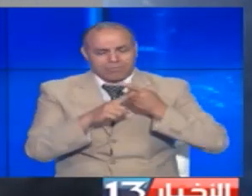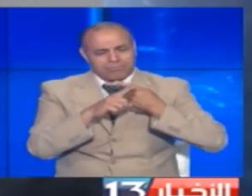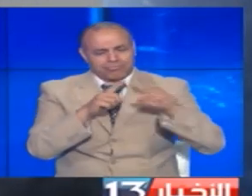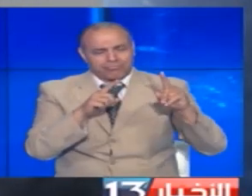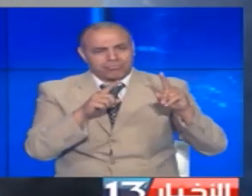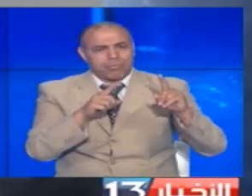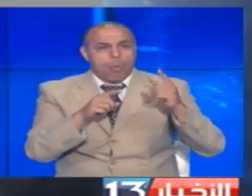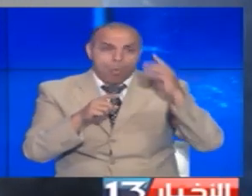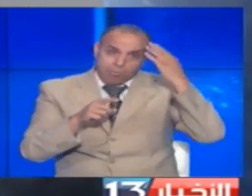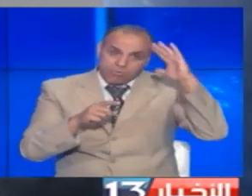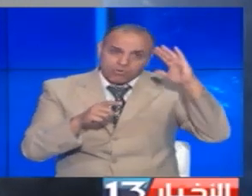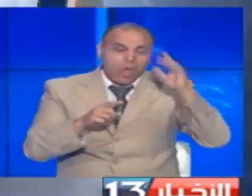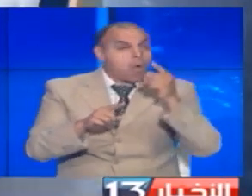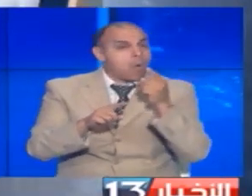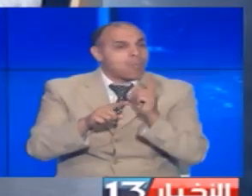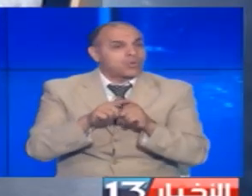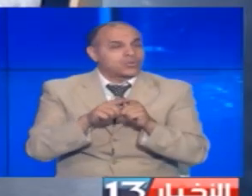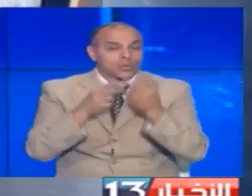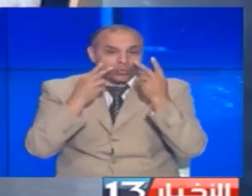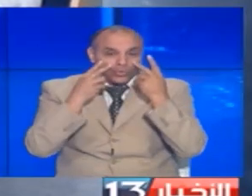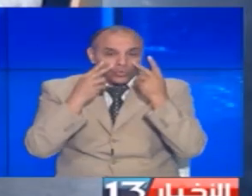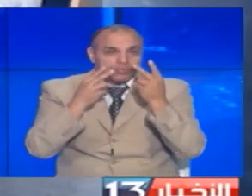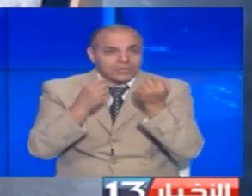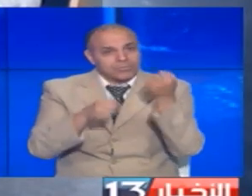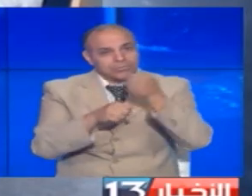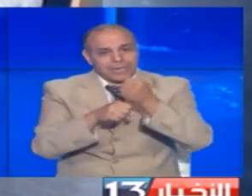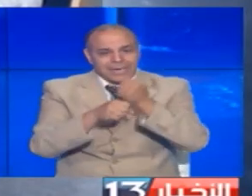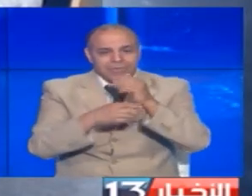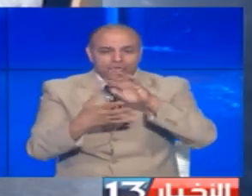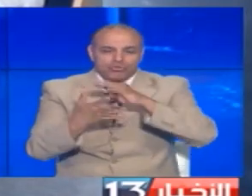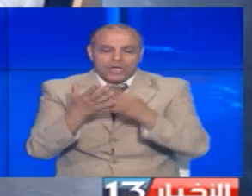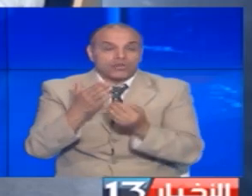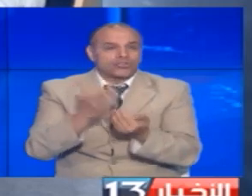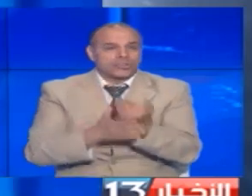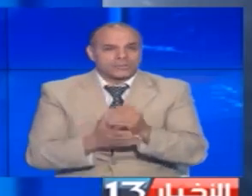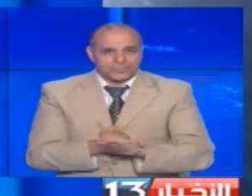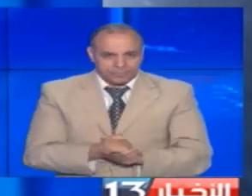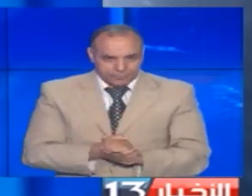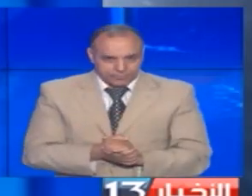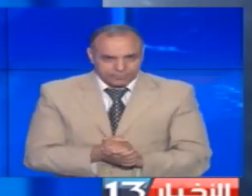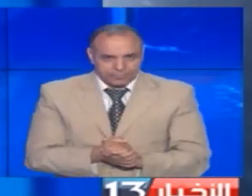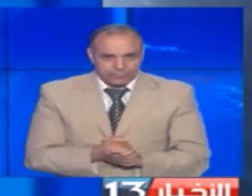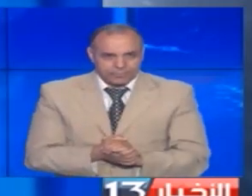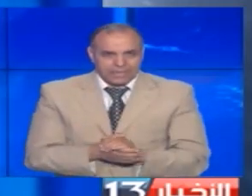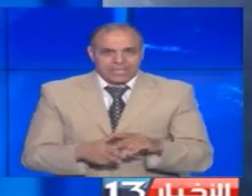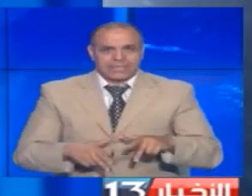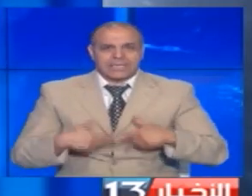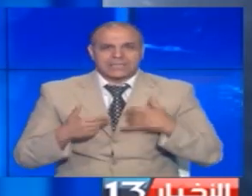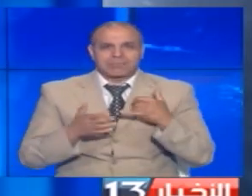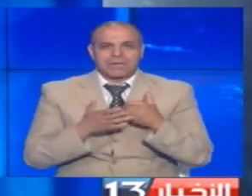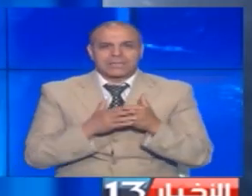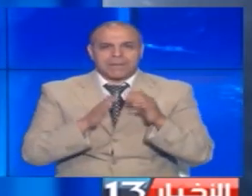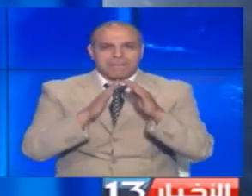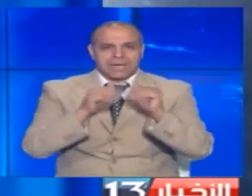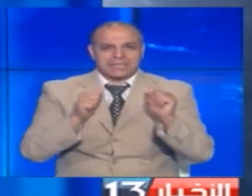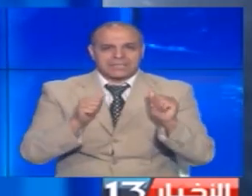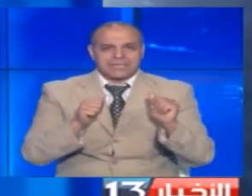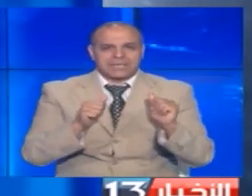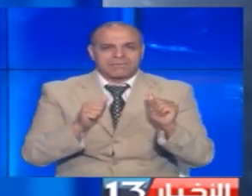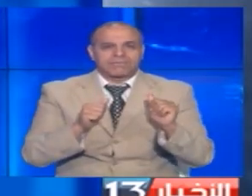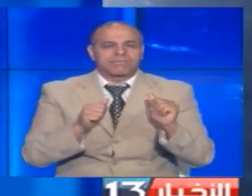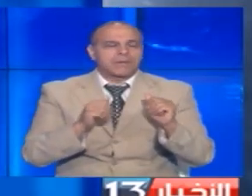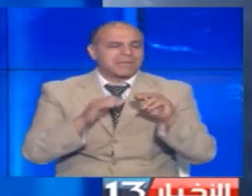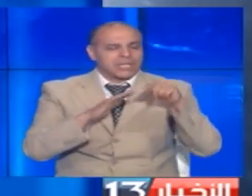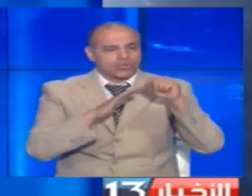المبدعين وايضا الاطلاع على احدث انتاجات هم الشعريه تعيش مدينه مصريه في محافظه شرم